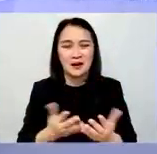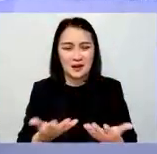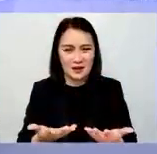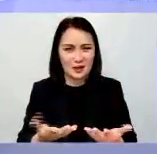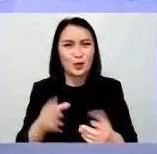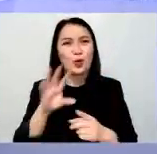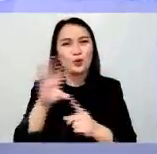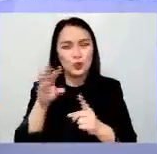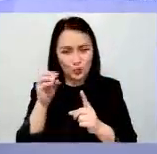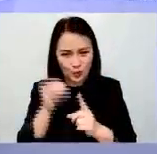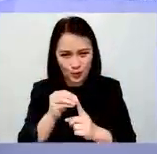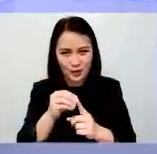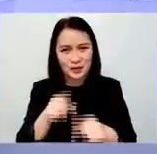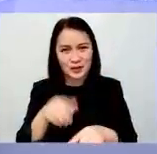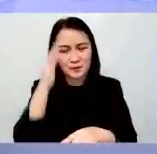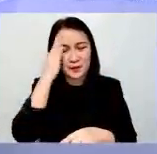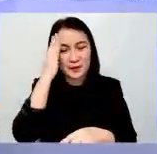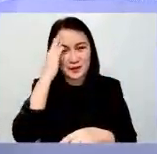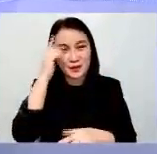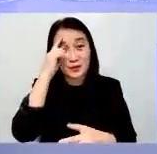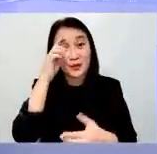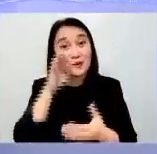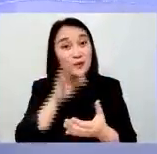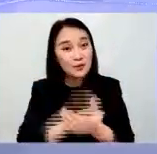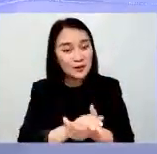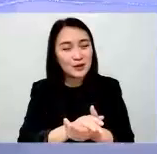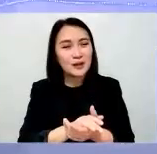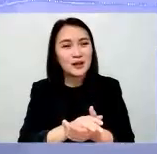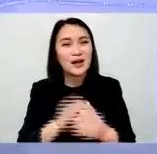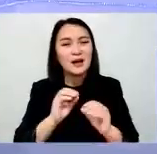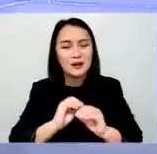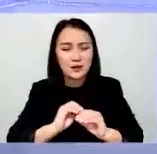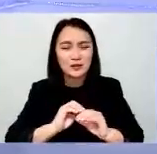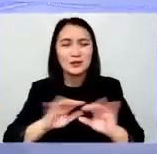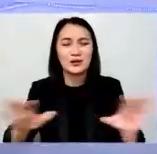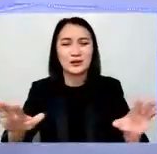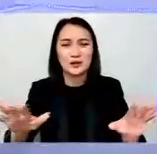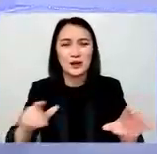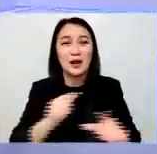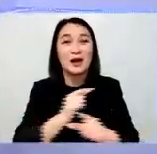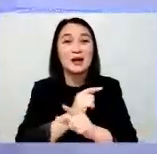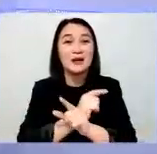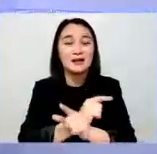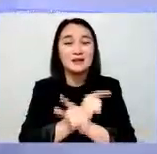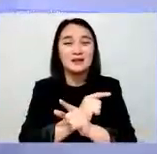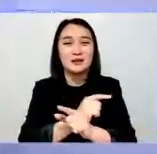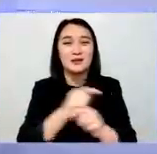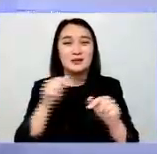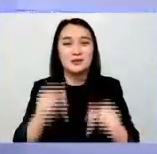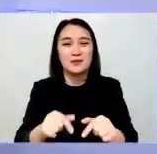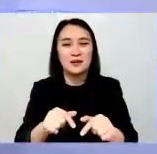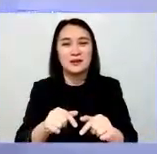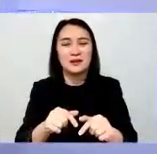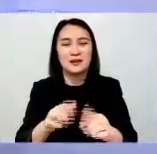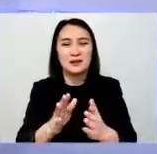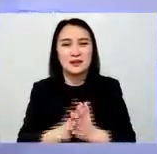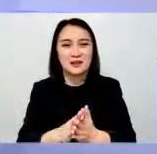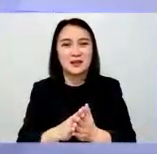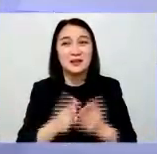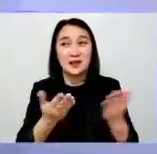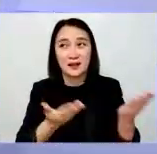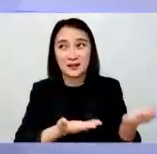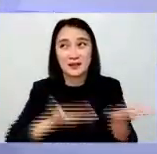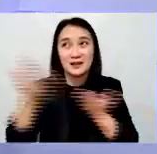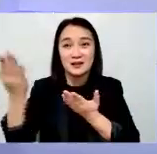ito, pinaniniwalaan namang kumalat pa ng dalhin ito ng mga German immigrant sa Amerika. At sa pagdaan ng